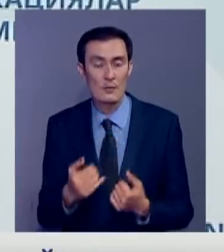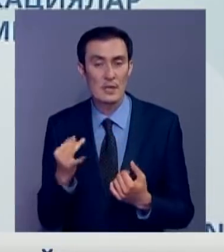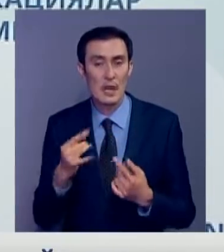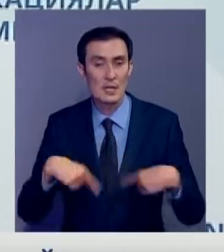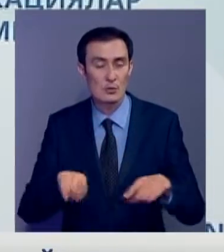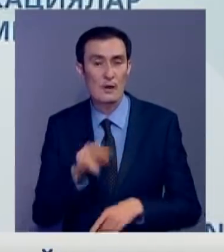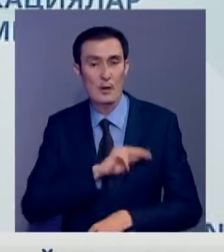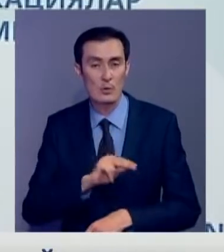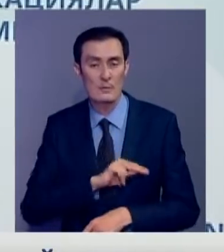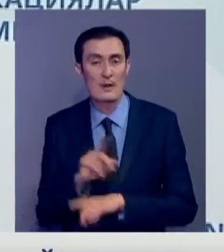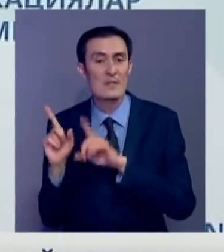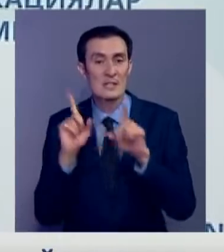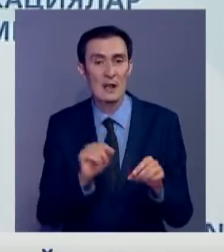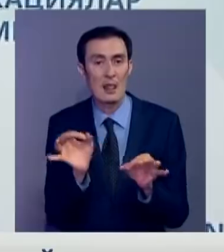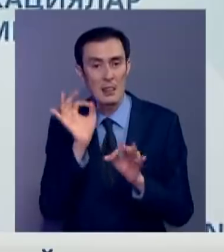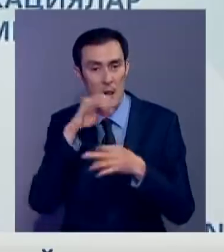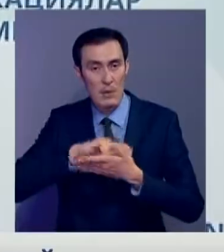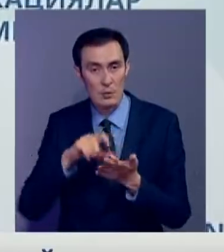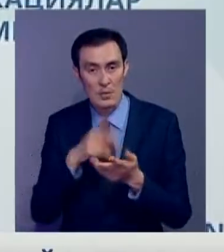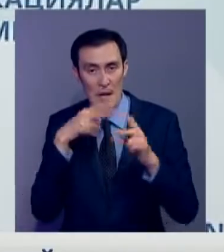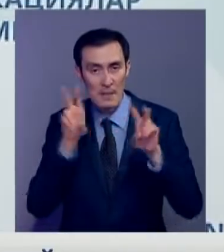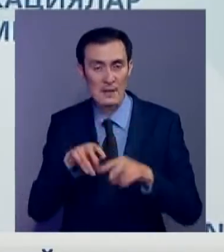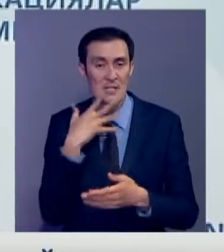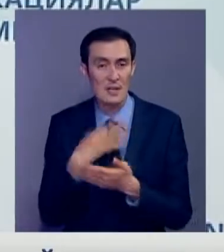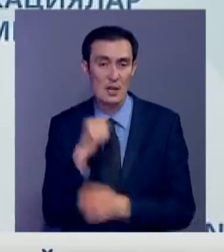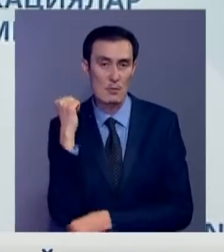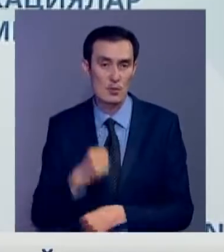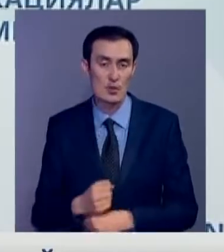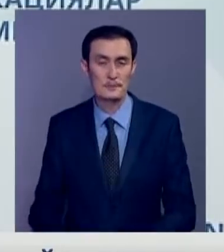работу выездных лабораторий для тестирования своих сотрудников.